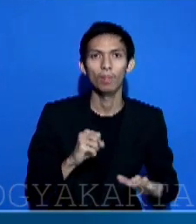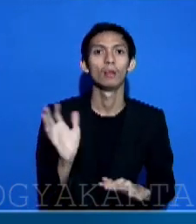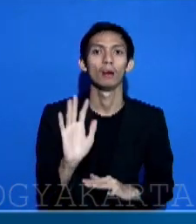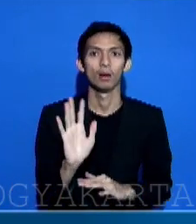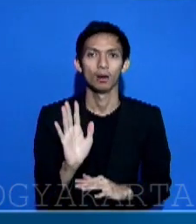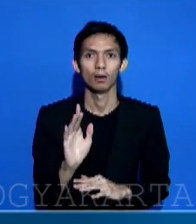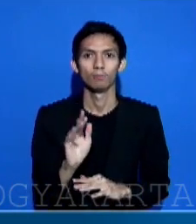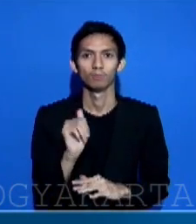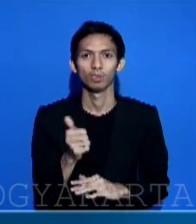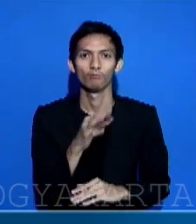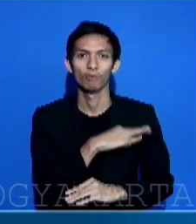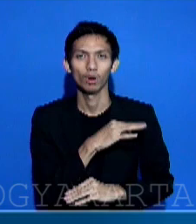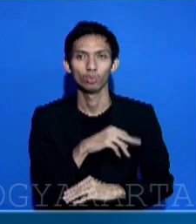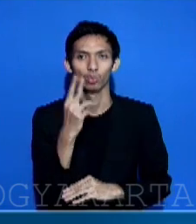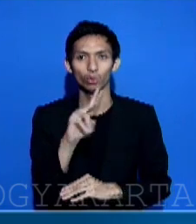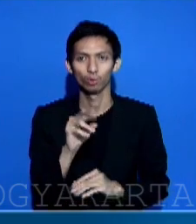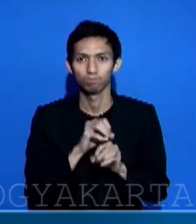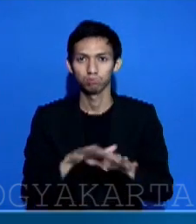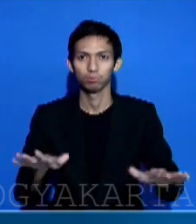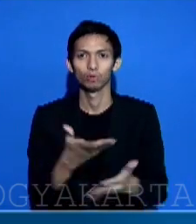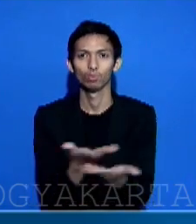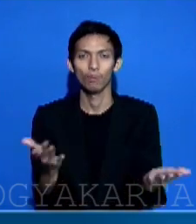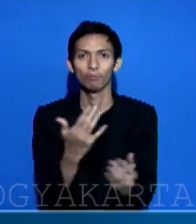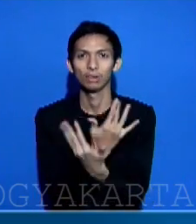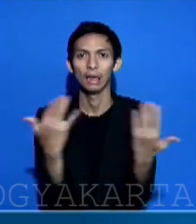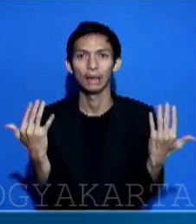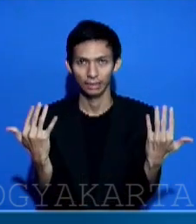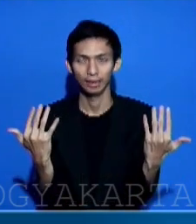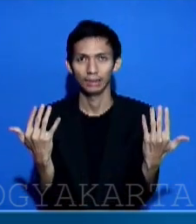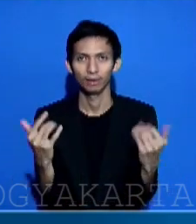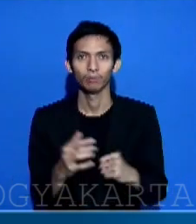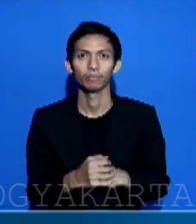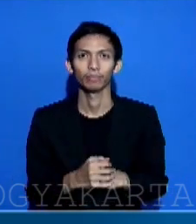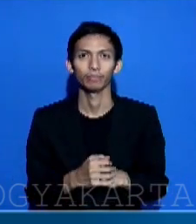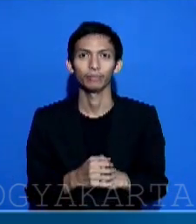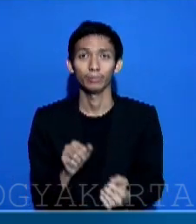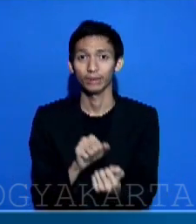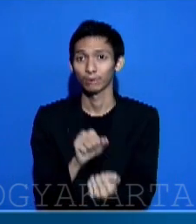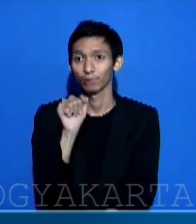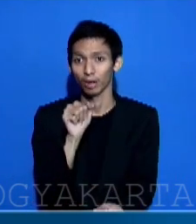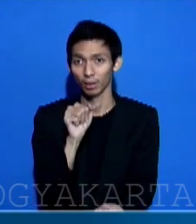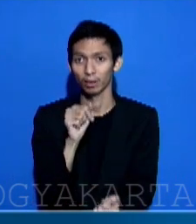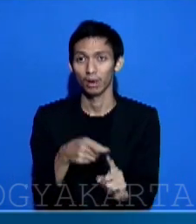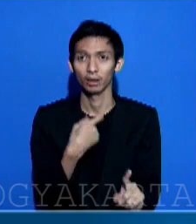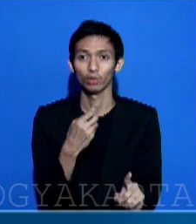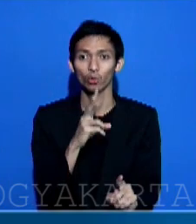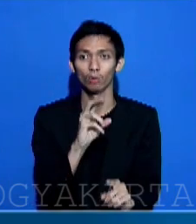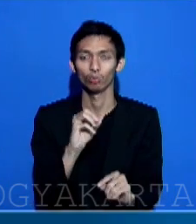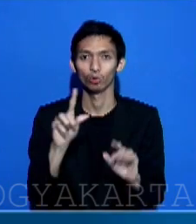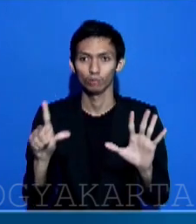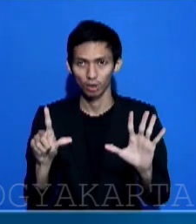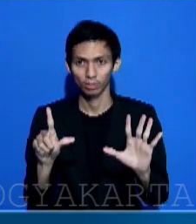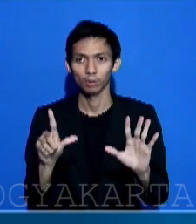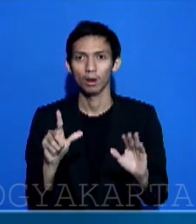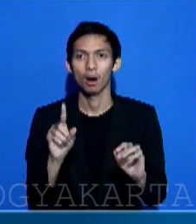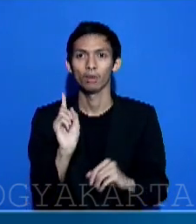manfaat bagi kepentingan sosial dan kesejahteraan masyarakat penyertifikatan Tanah sejak tahun 2017 hingga kini telah memberikan pertambahan